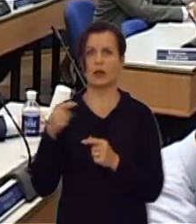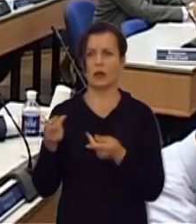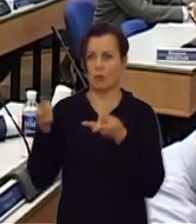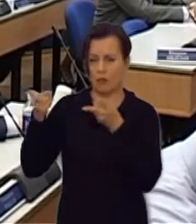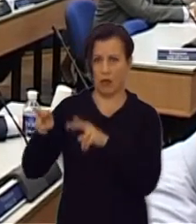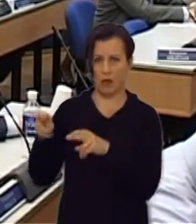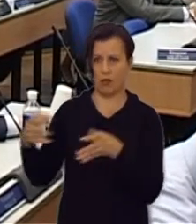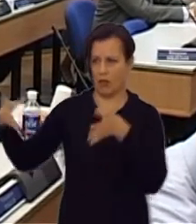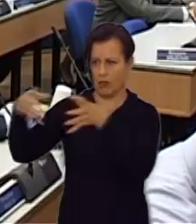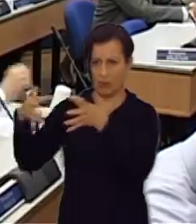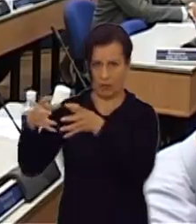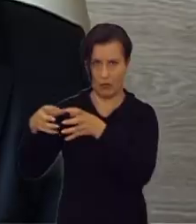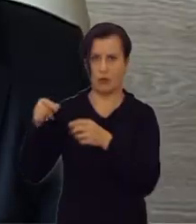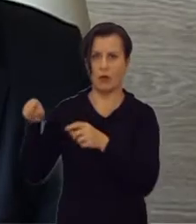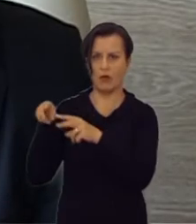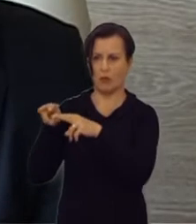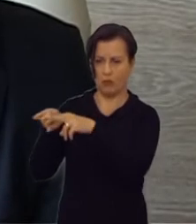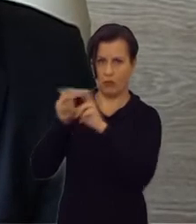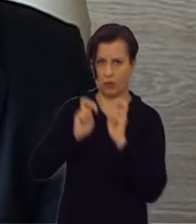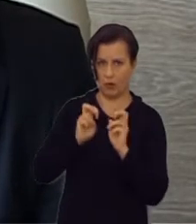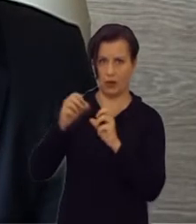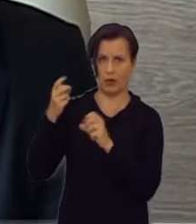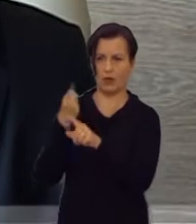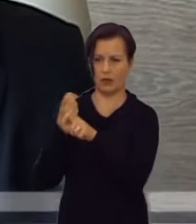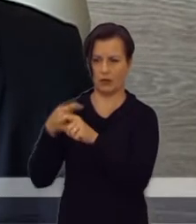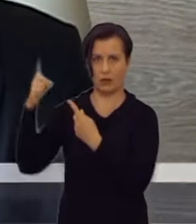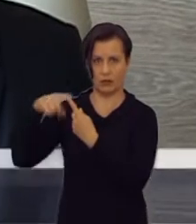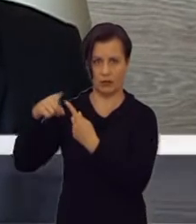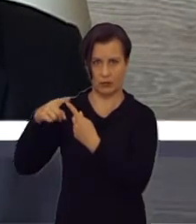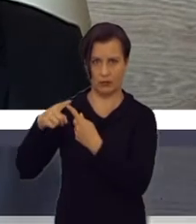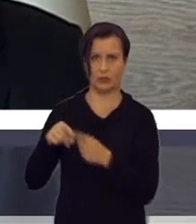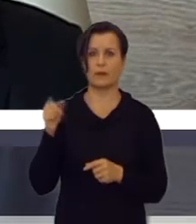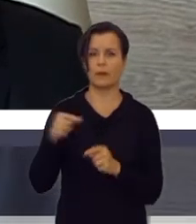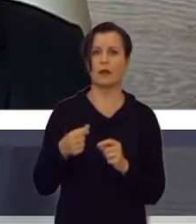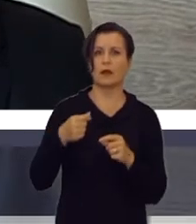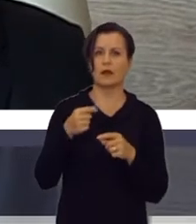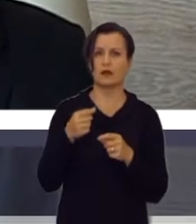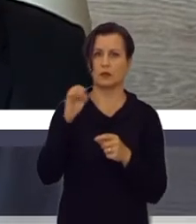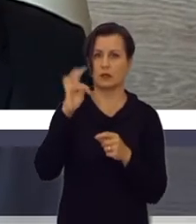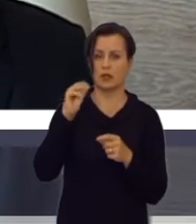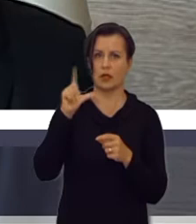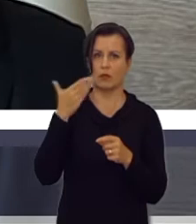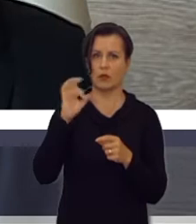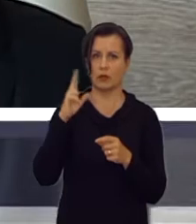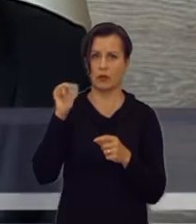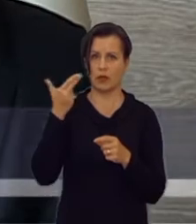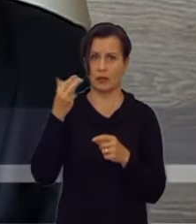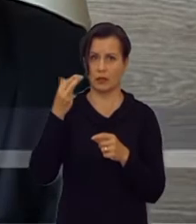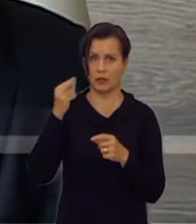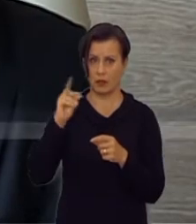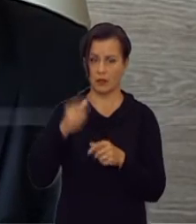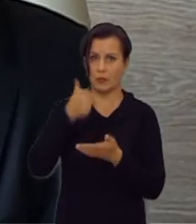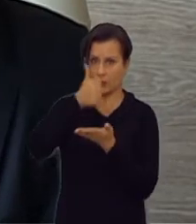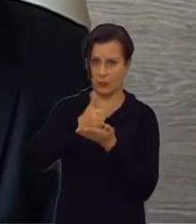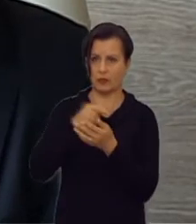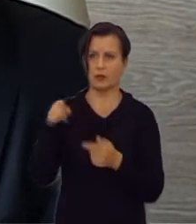priimami, nesiremiant emocijomis. Taip, iš tiesų tai jokios naujienos, iš ties jokios staigmenos man kaip merui nebuvo.